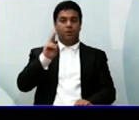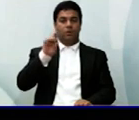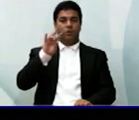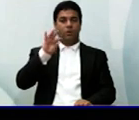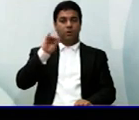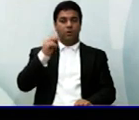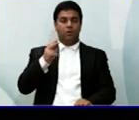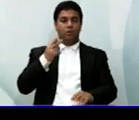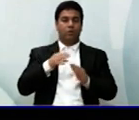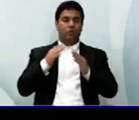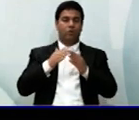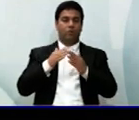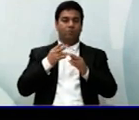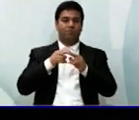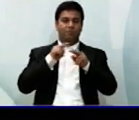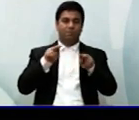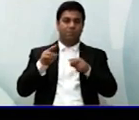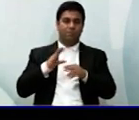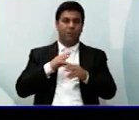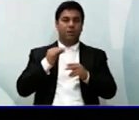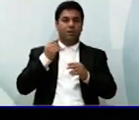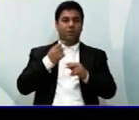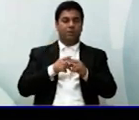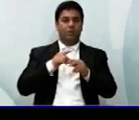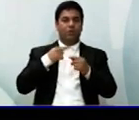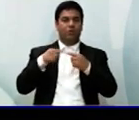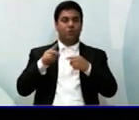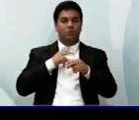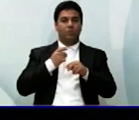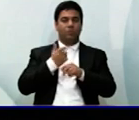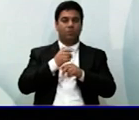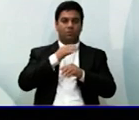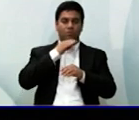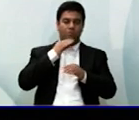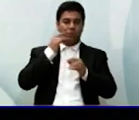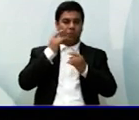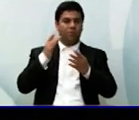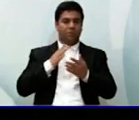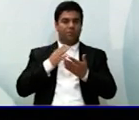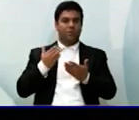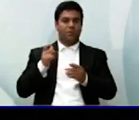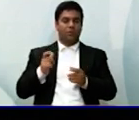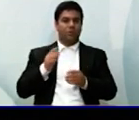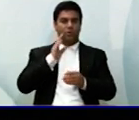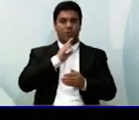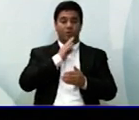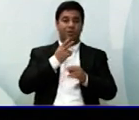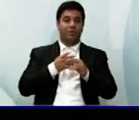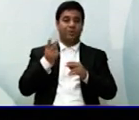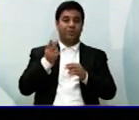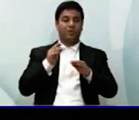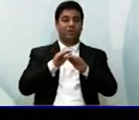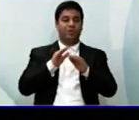домохозяйкой, занималась воспитанием детей и отличалась особым остроумием. Именно